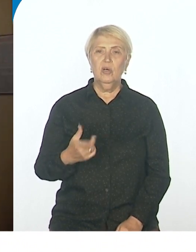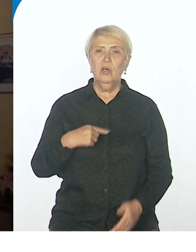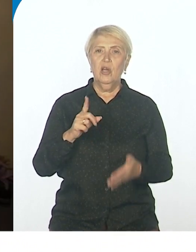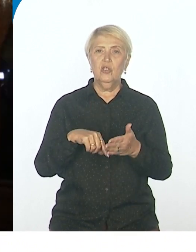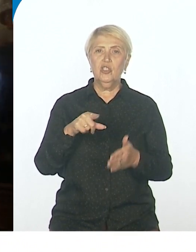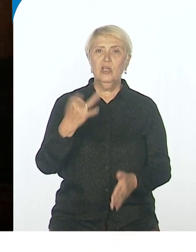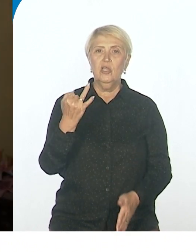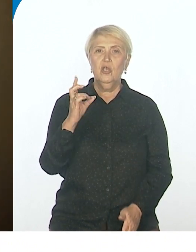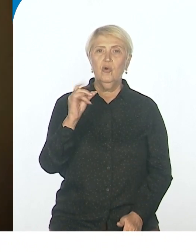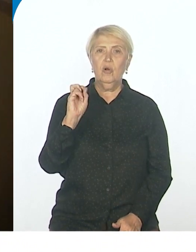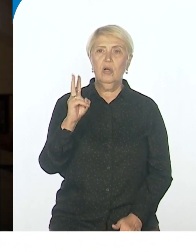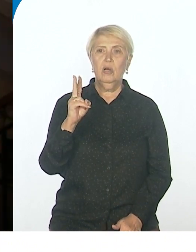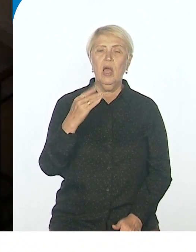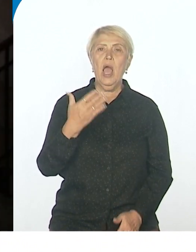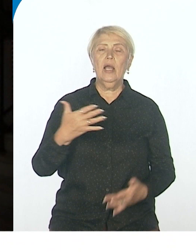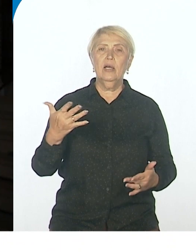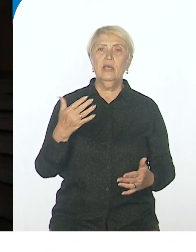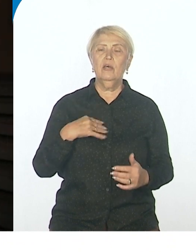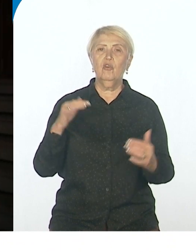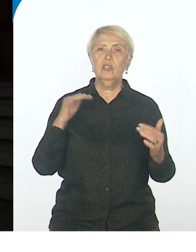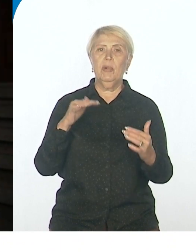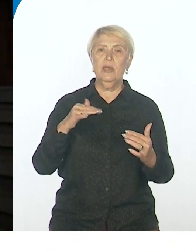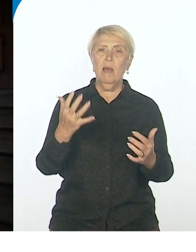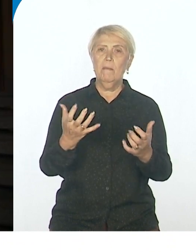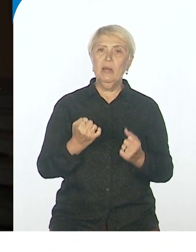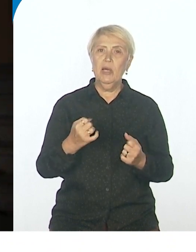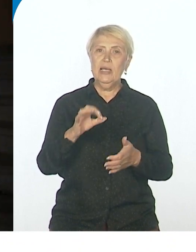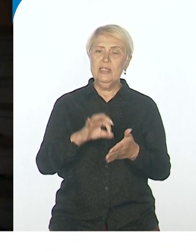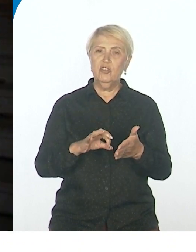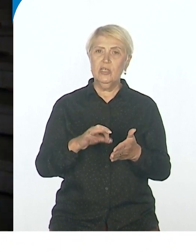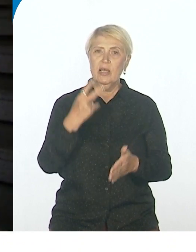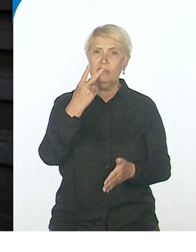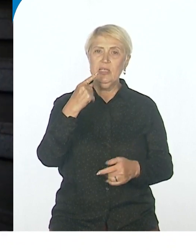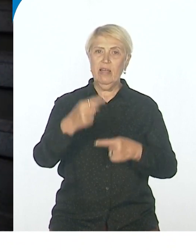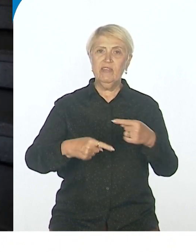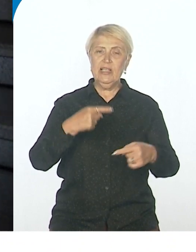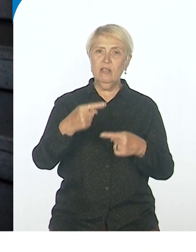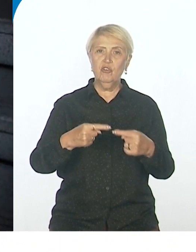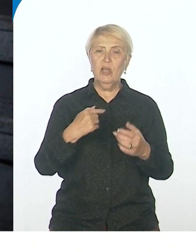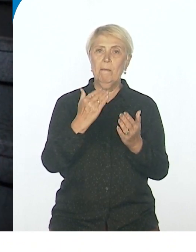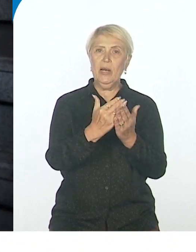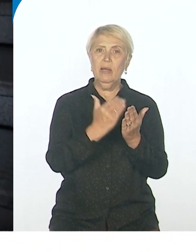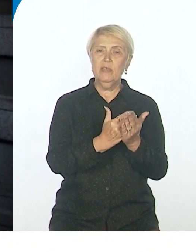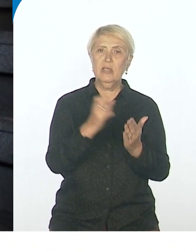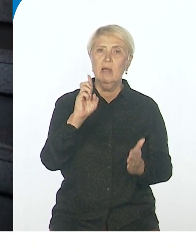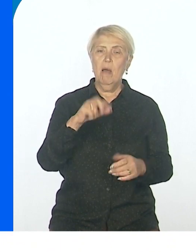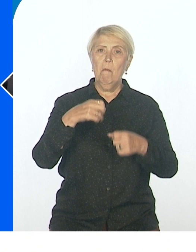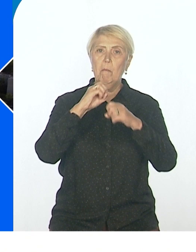иноком и какие бои он принимает сейчас, смотрите в одном из следующих выпусков программы «Благовест».